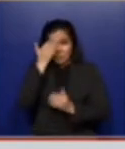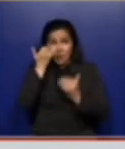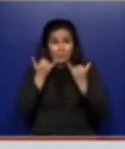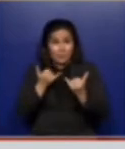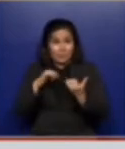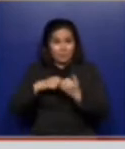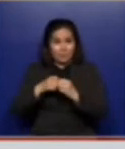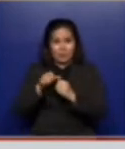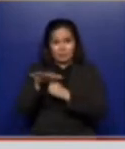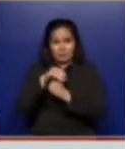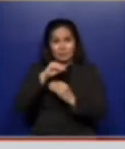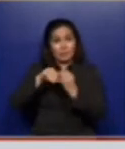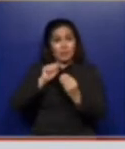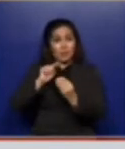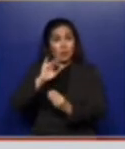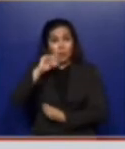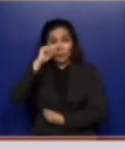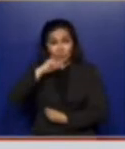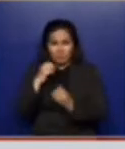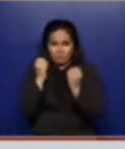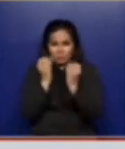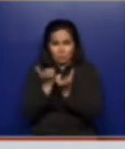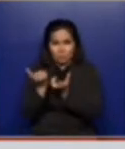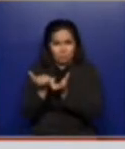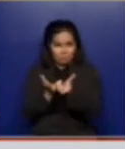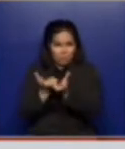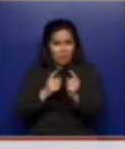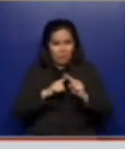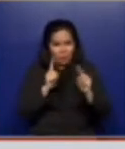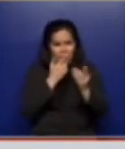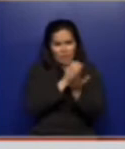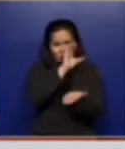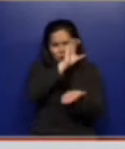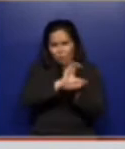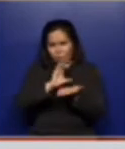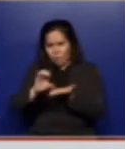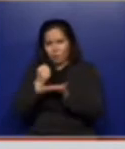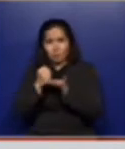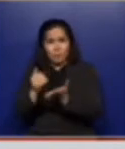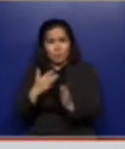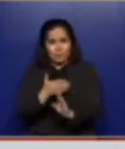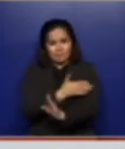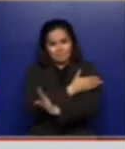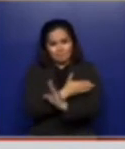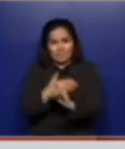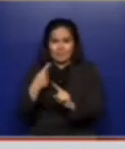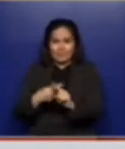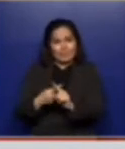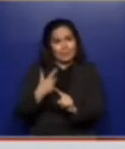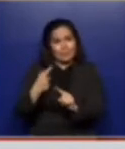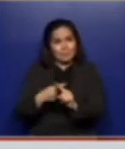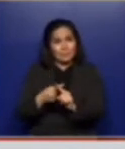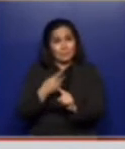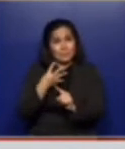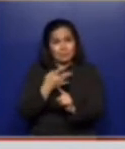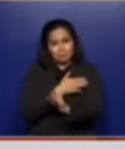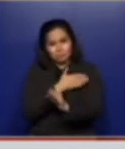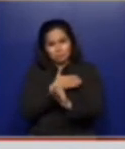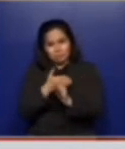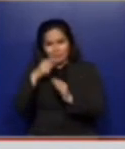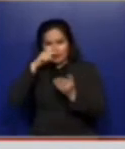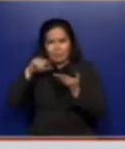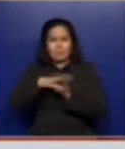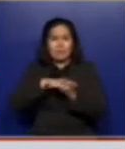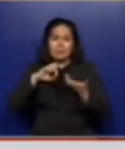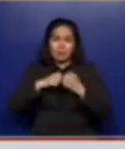ร็วๆนี้ท่านประธานที่เคารพครับตลอดเวลา 3-4 เดือนที่ผ่านมานี้ประเทศไทยเราเข้าสู่